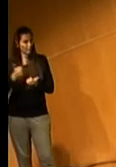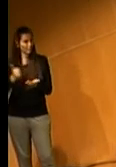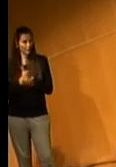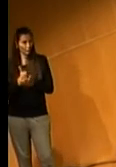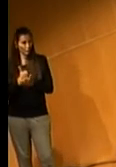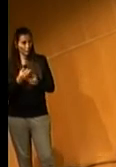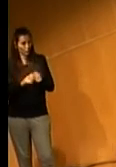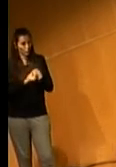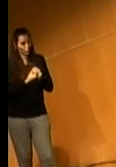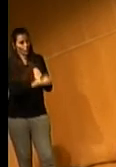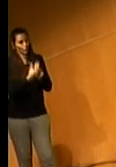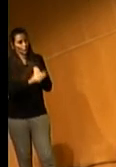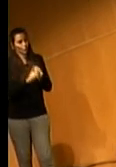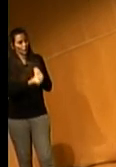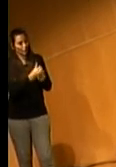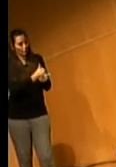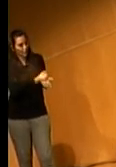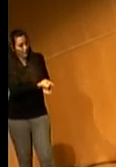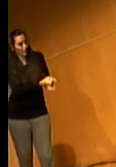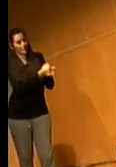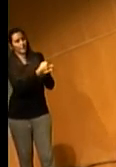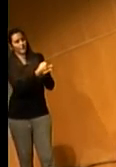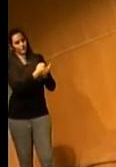jeunes. Lorsque les jeunes ont des